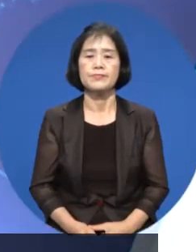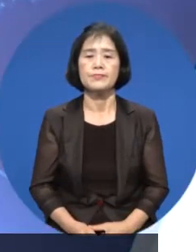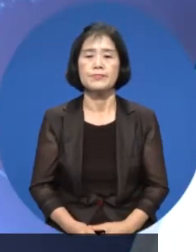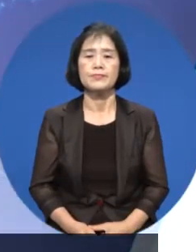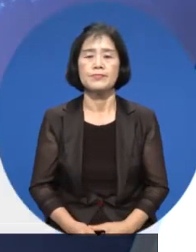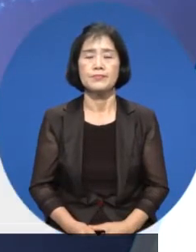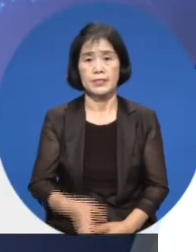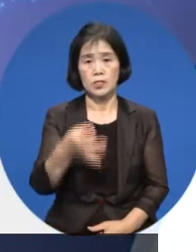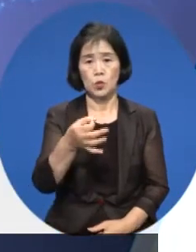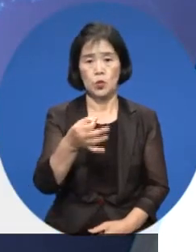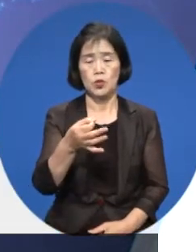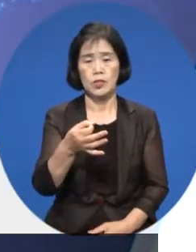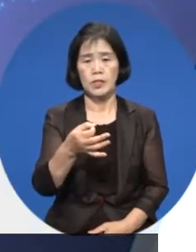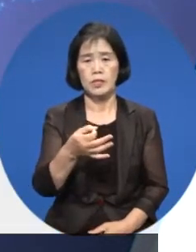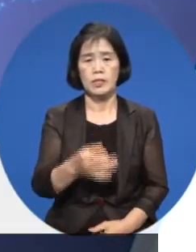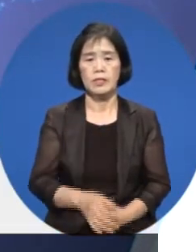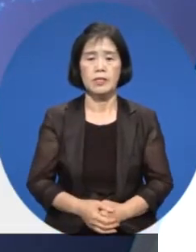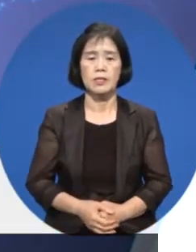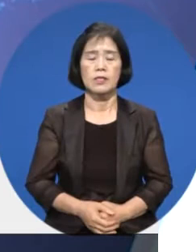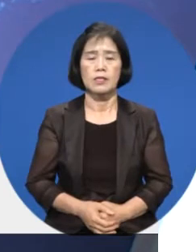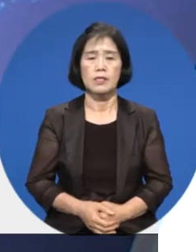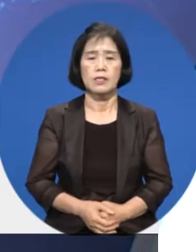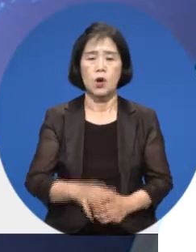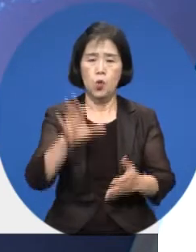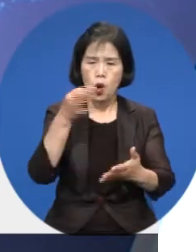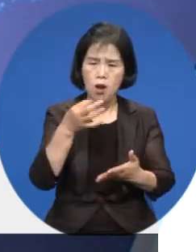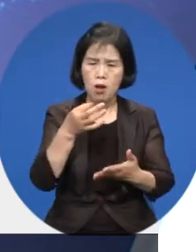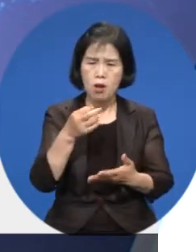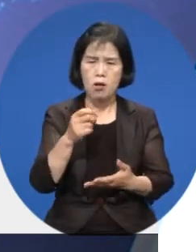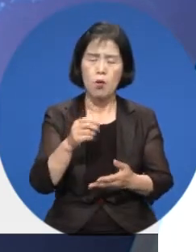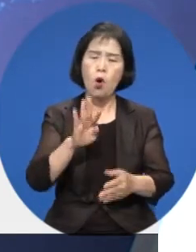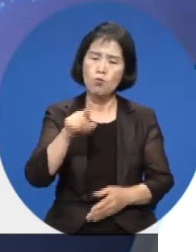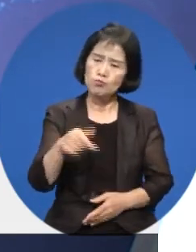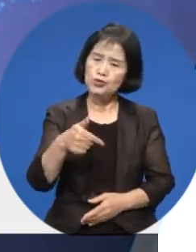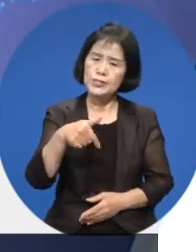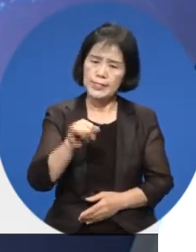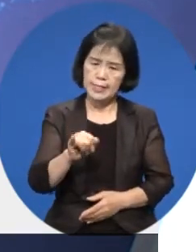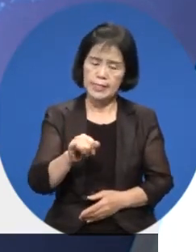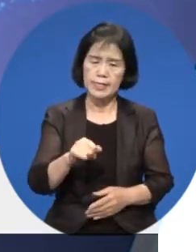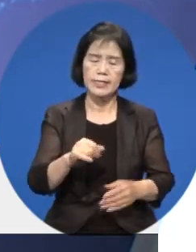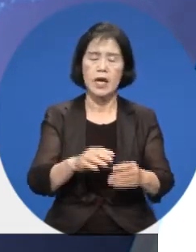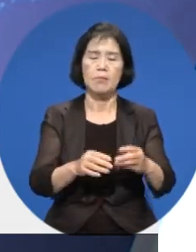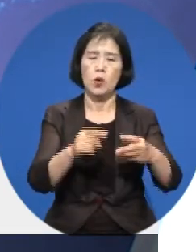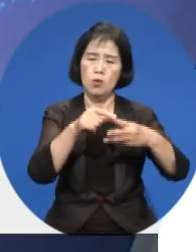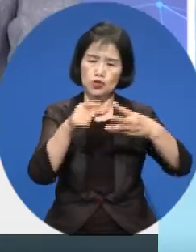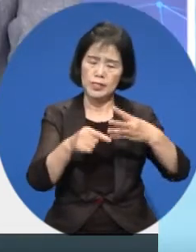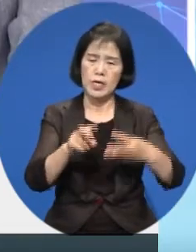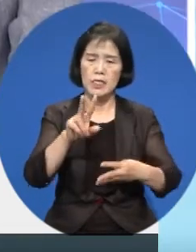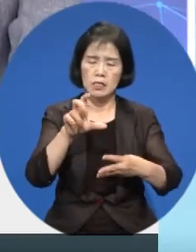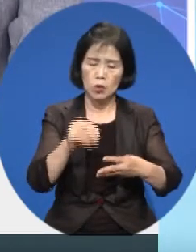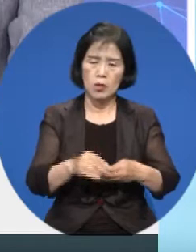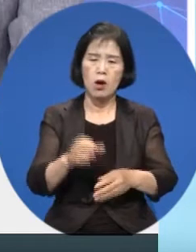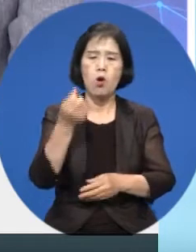어 금액은 분기당 25만원 또는 월 10만원으로 구성하고 있습니다 내년도에 보내 사내 파형 되도록